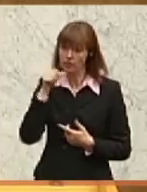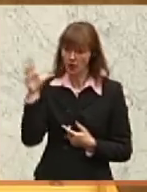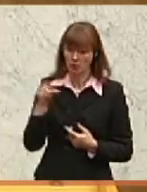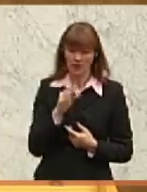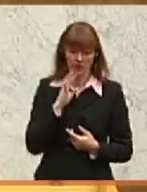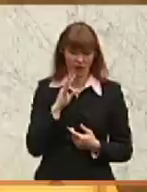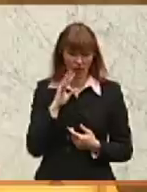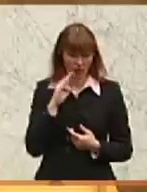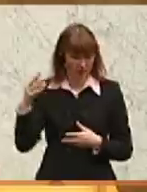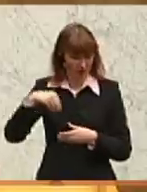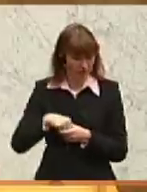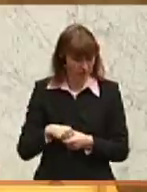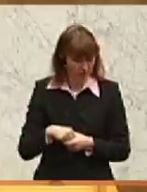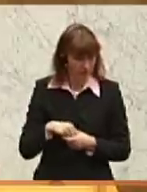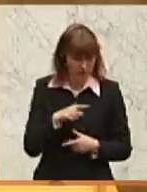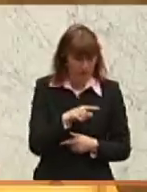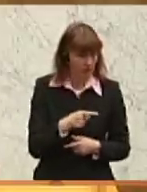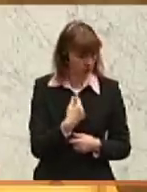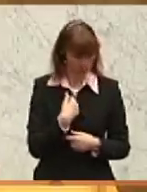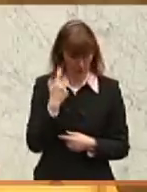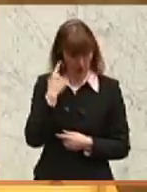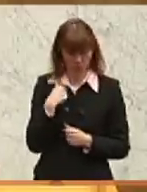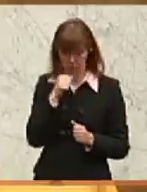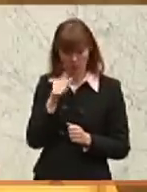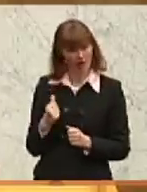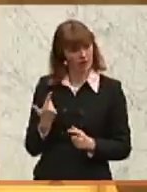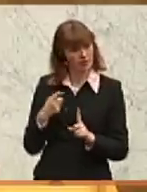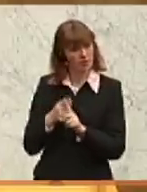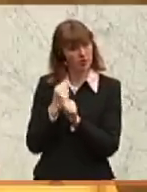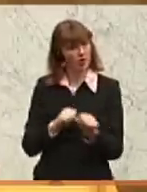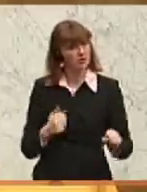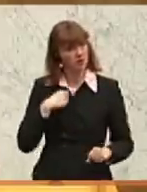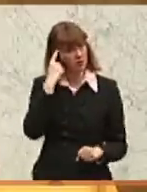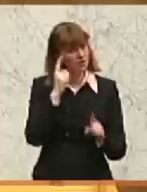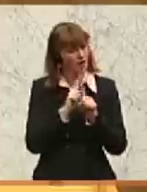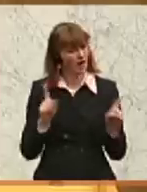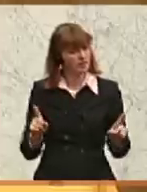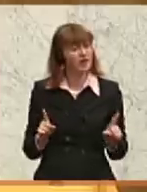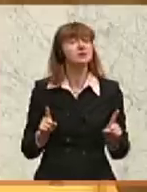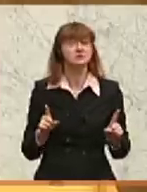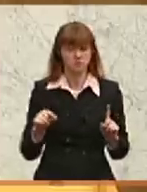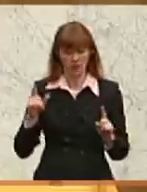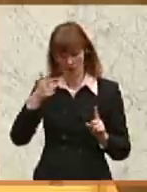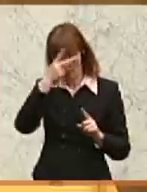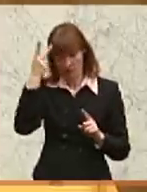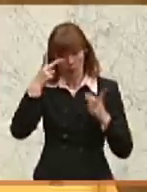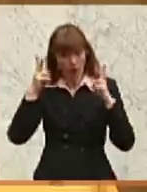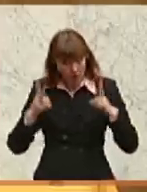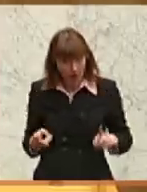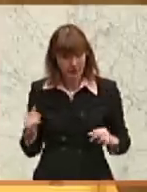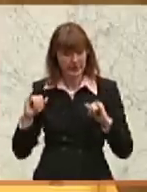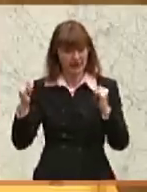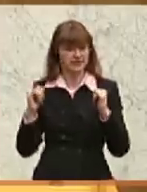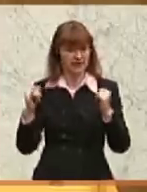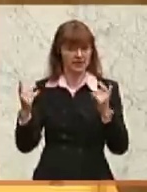mein Ansatz von direkter Demokratie. Mein Ansatz von direkter Demokratie ist, dass die Bevölkerung initiativ werden kann. Da geht's nicht.